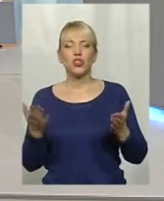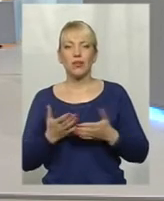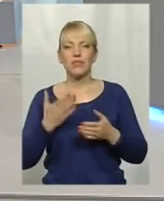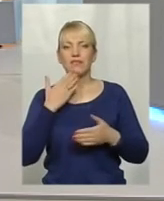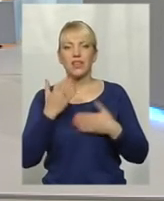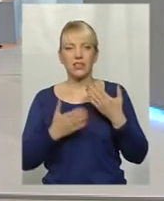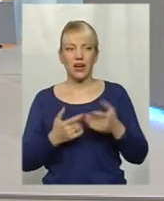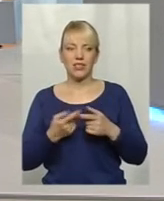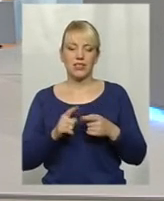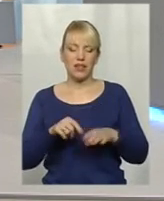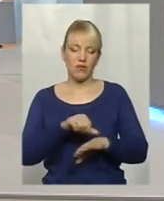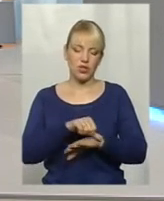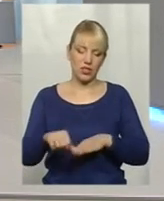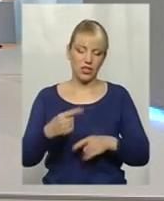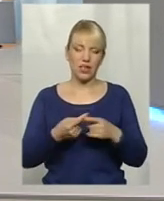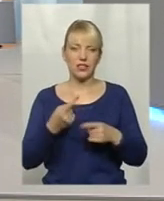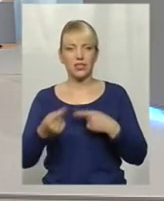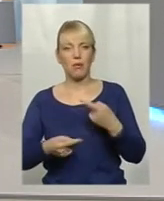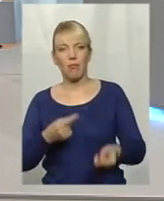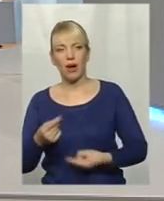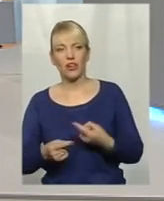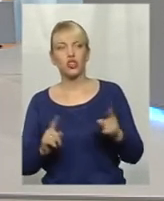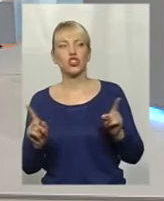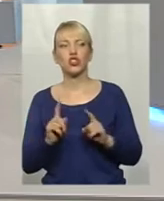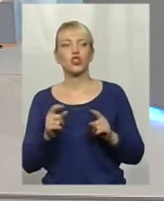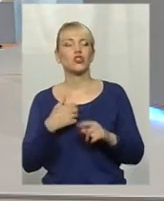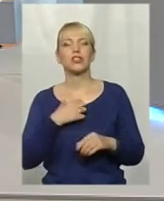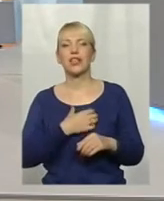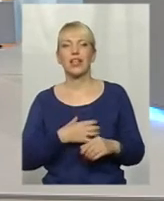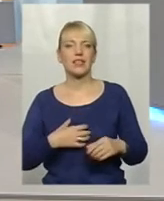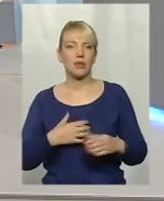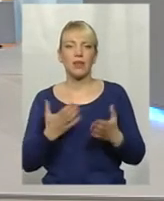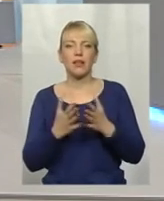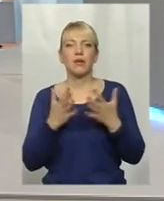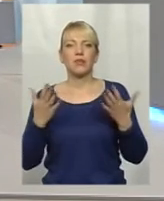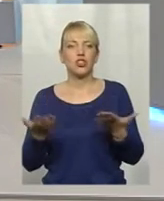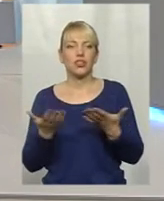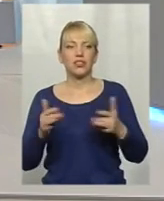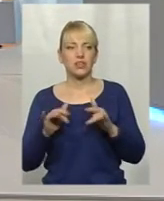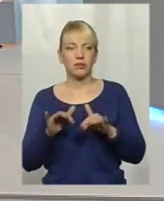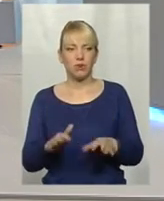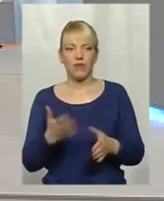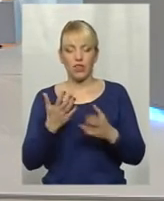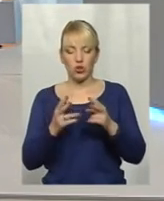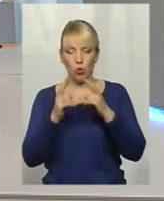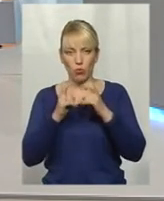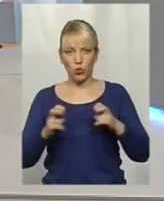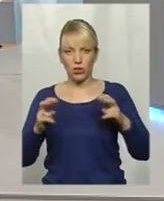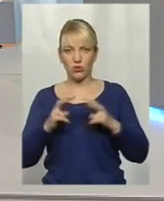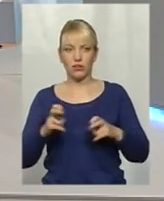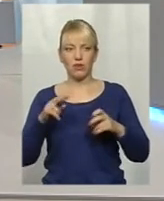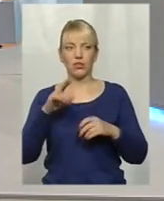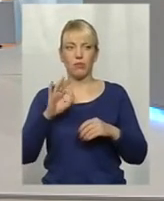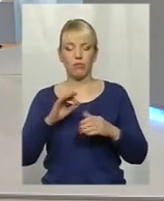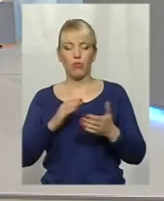Це межа, це спадщина. Що це насамперед? Найбільше яких справ? Дивіться, якщо проаналізувати по